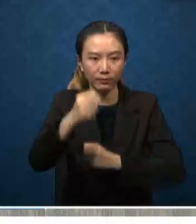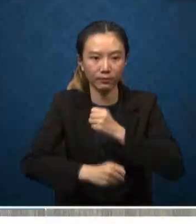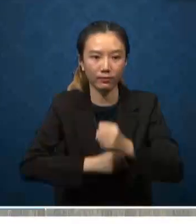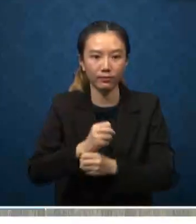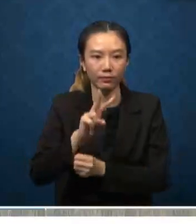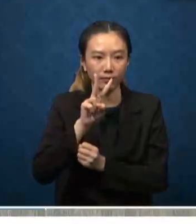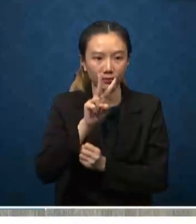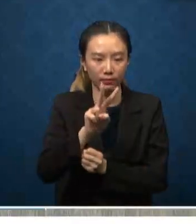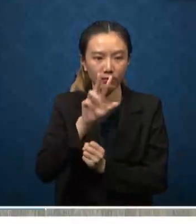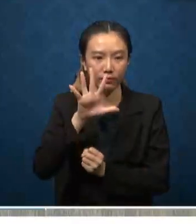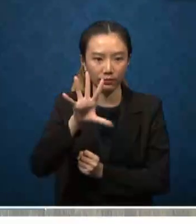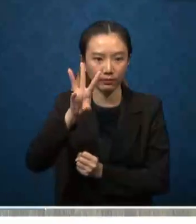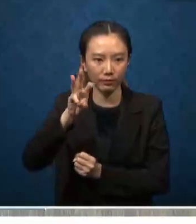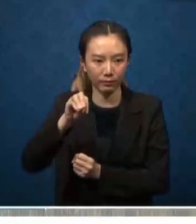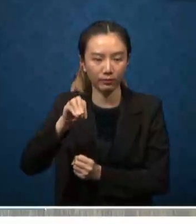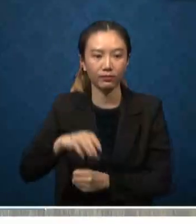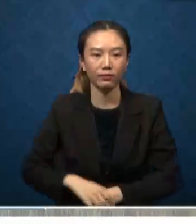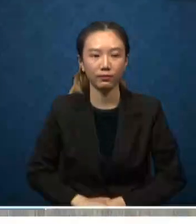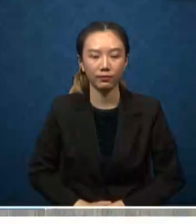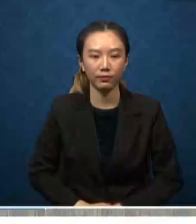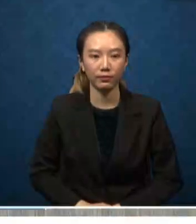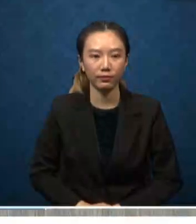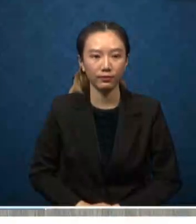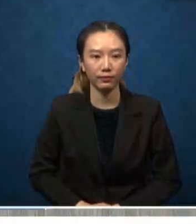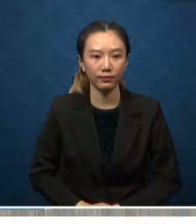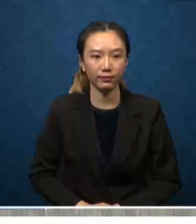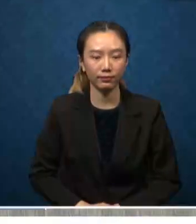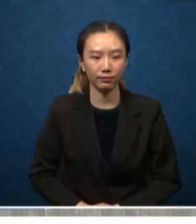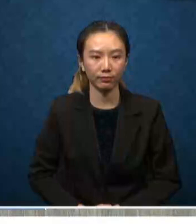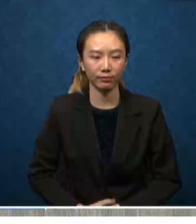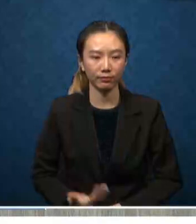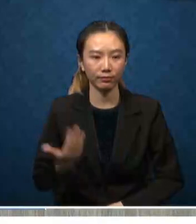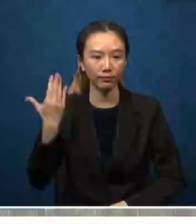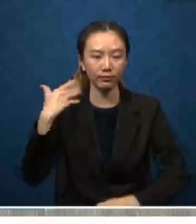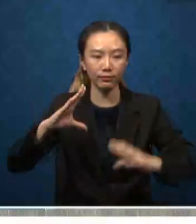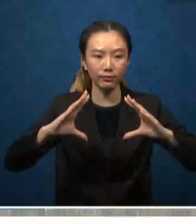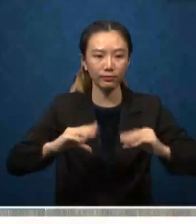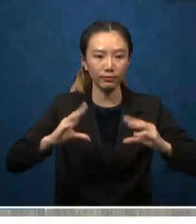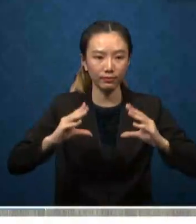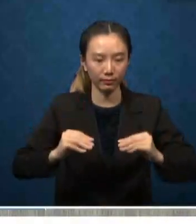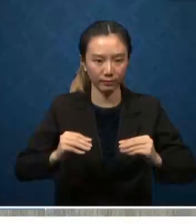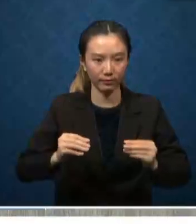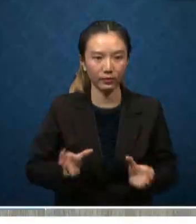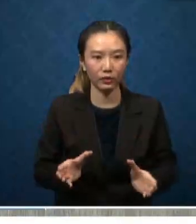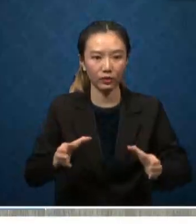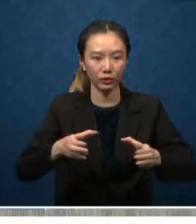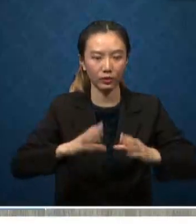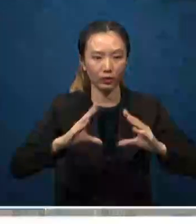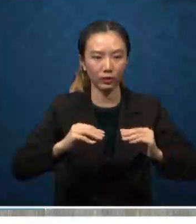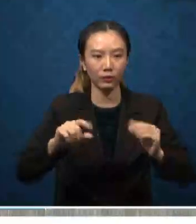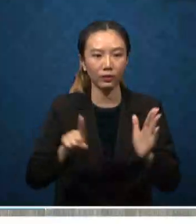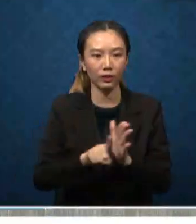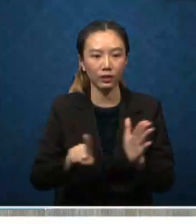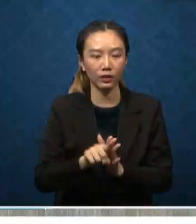ช2560ในการประชุมร่วมกันของรัฐสภาครั้งที่